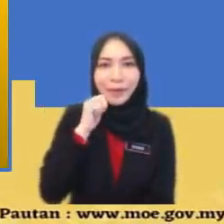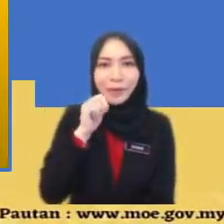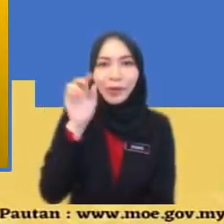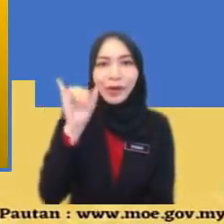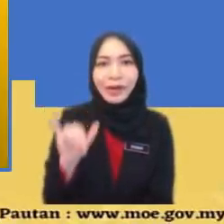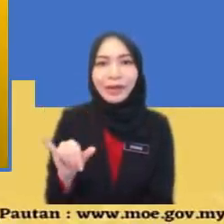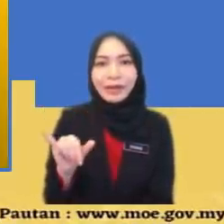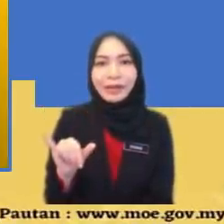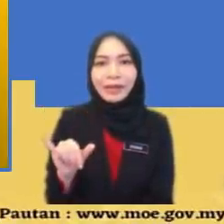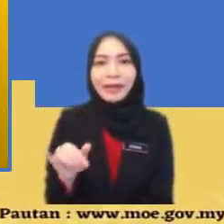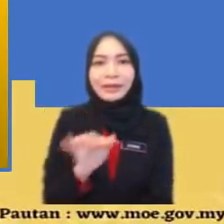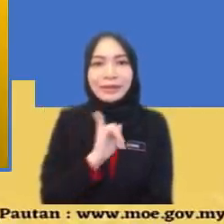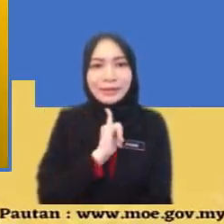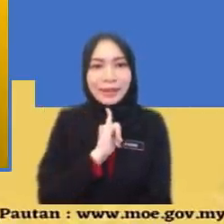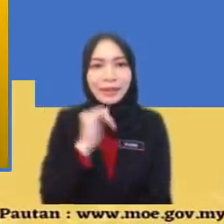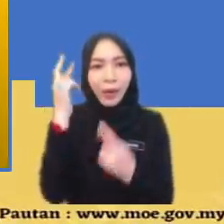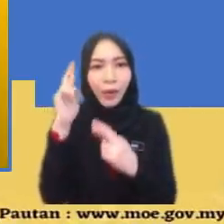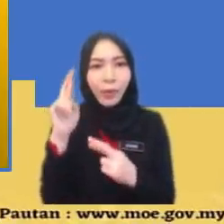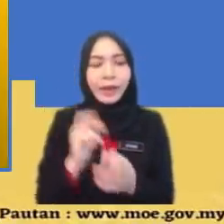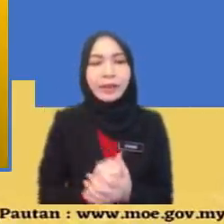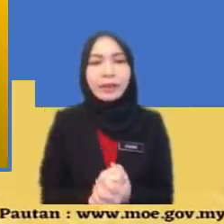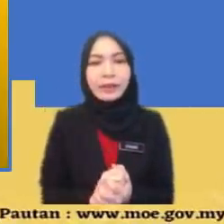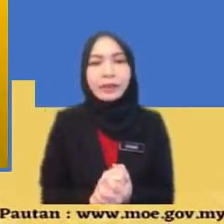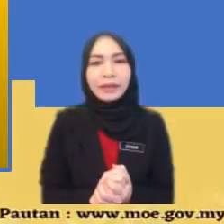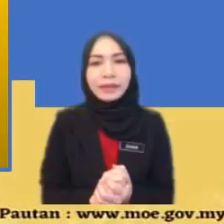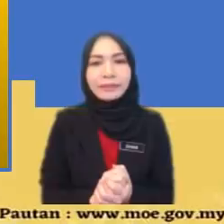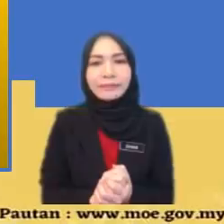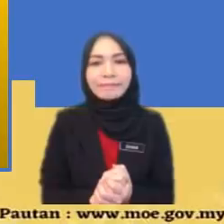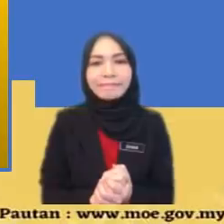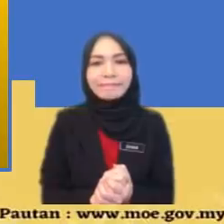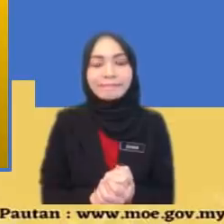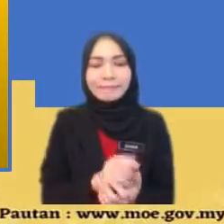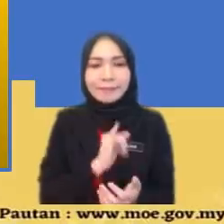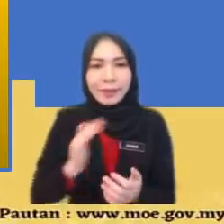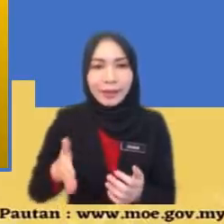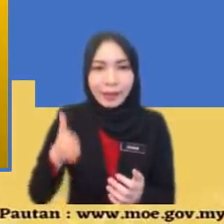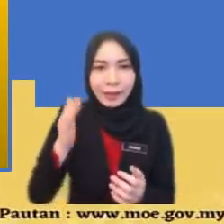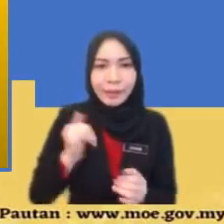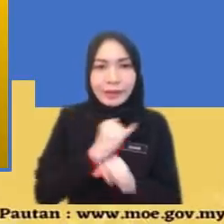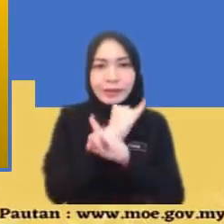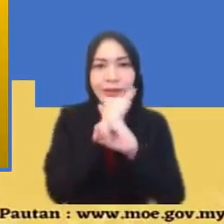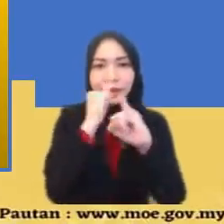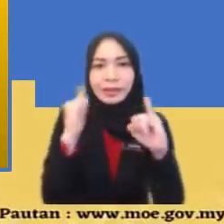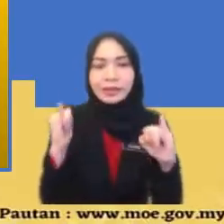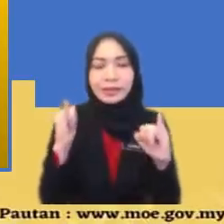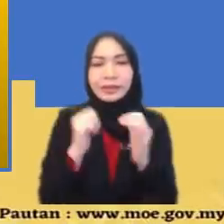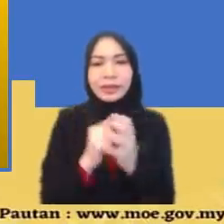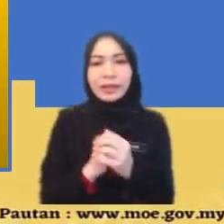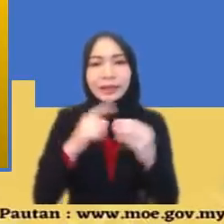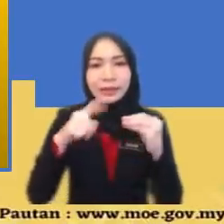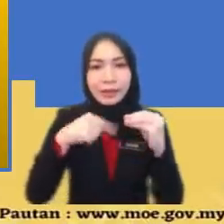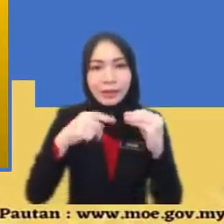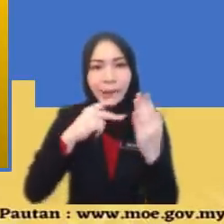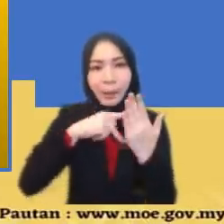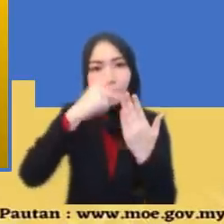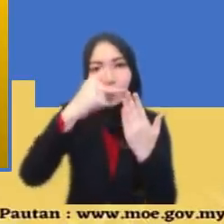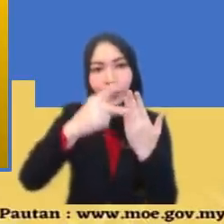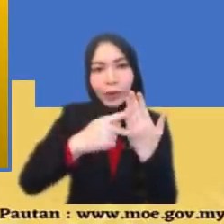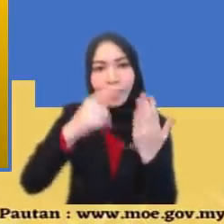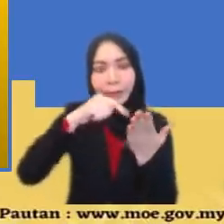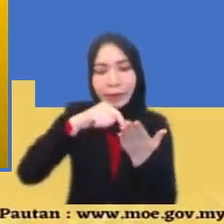saya hormati ijinkan saya untuk memberikan tali meringkas berkaitan program pemerkosaan pelaksanaan Club